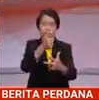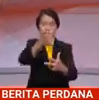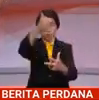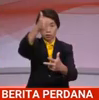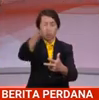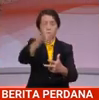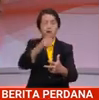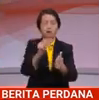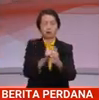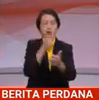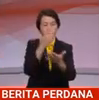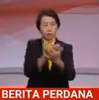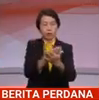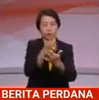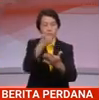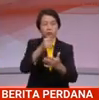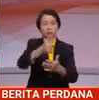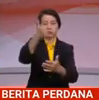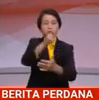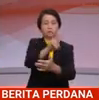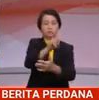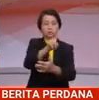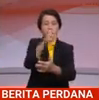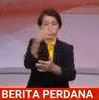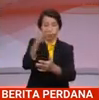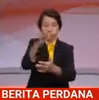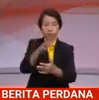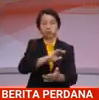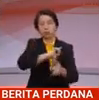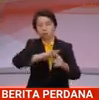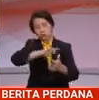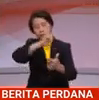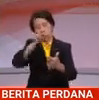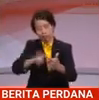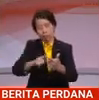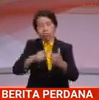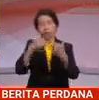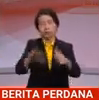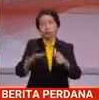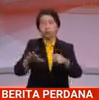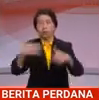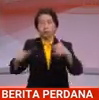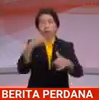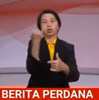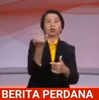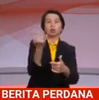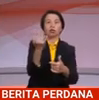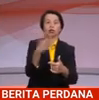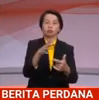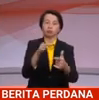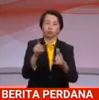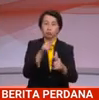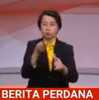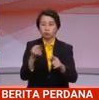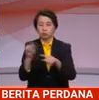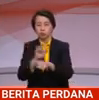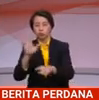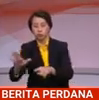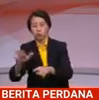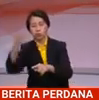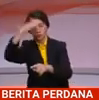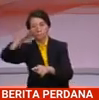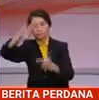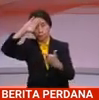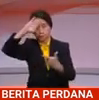menguasai permainan dengan baik untuk menang 21-15. Namun, mereka mula hilang arah di set kedua dan kesempatan itu digunakan